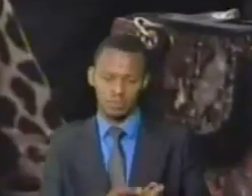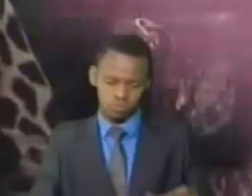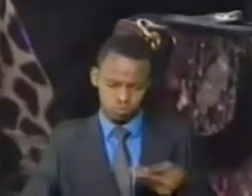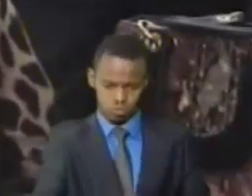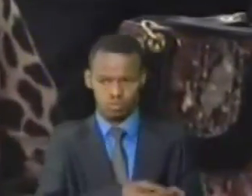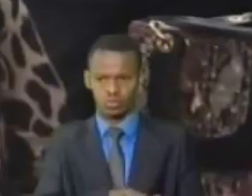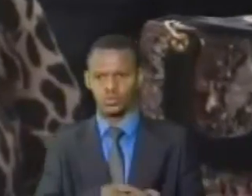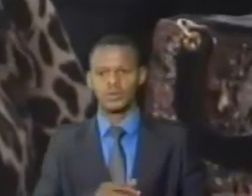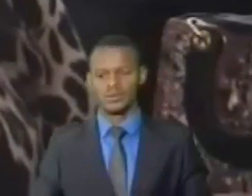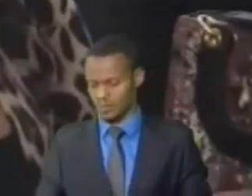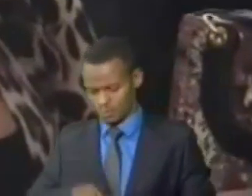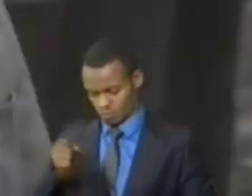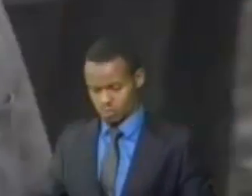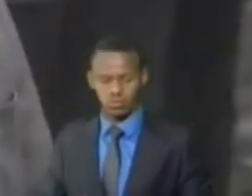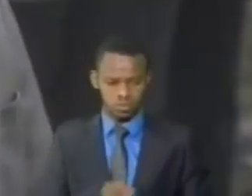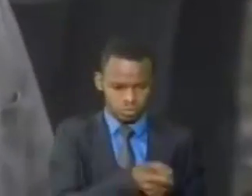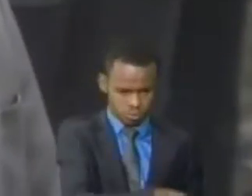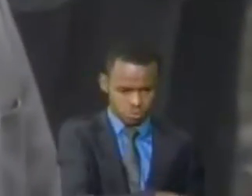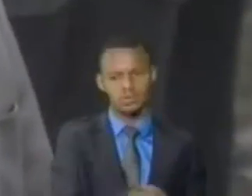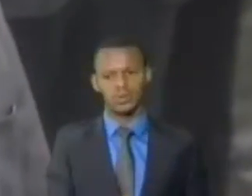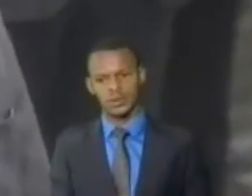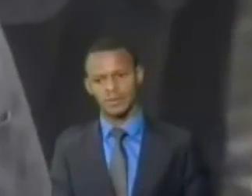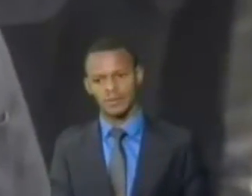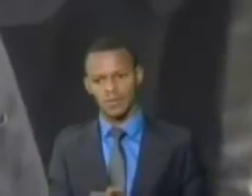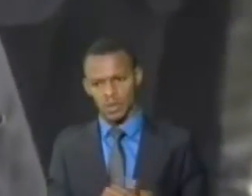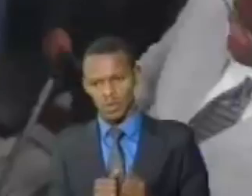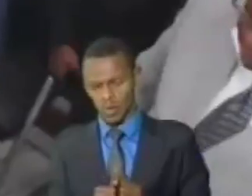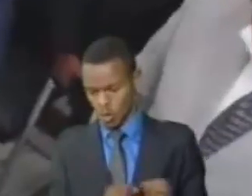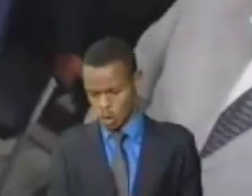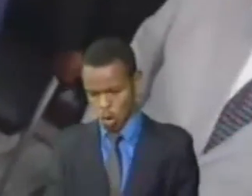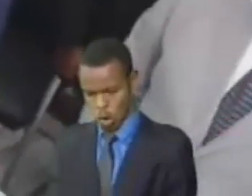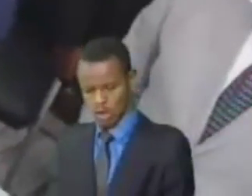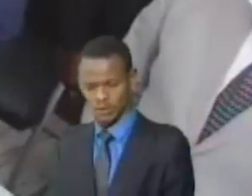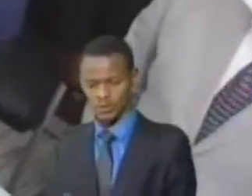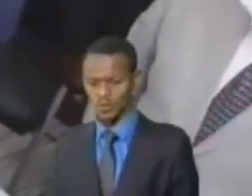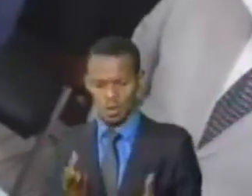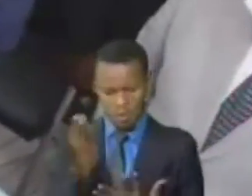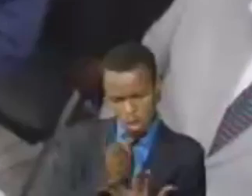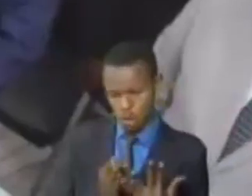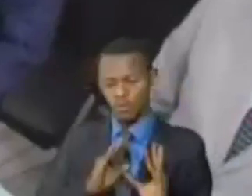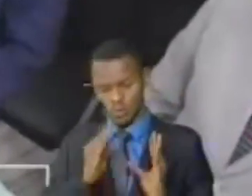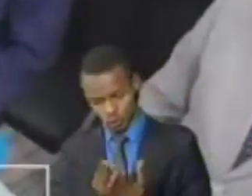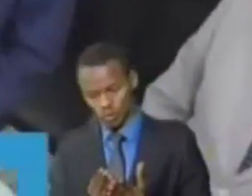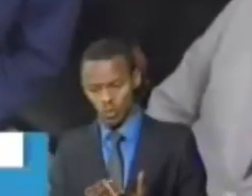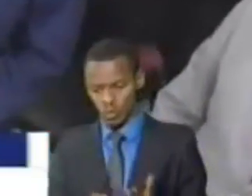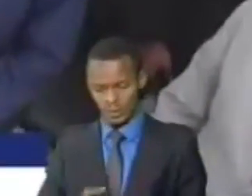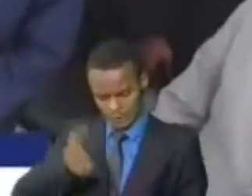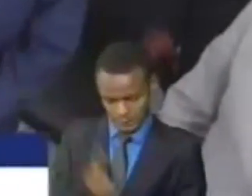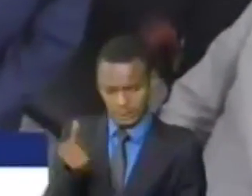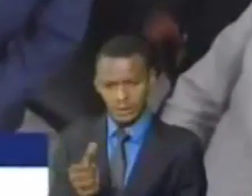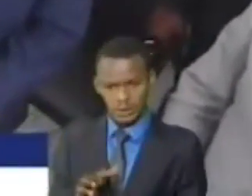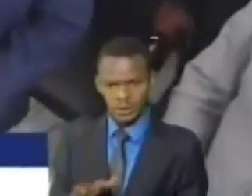pour la discipline, dans la salle, je vous remets toutes les annexes ainsi que le sceau.